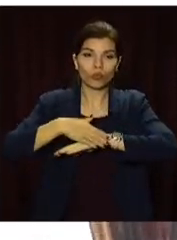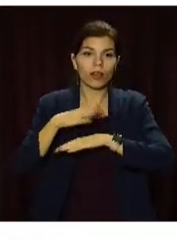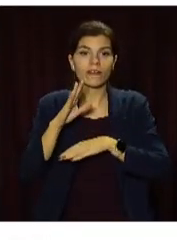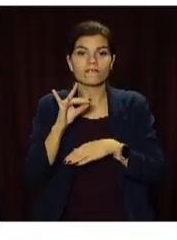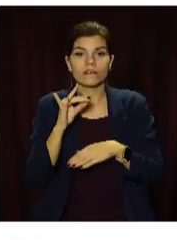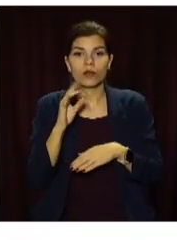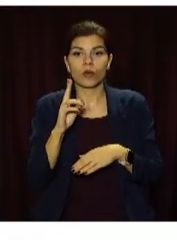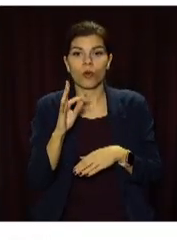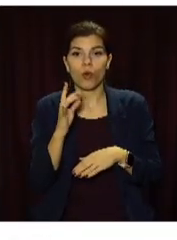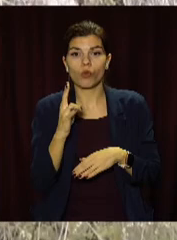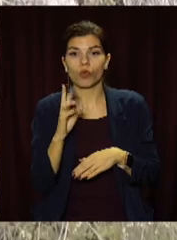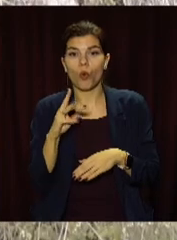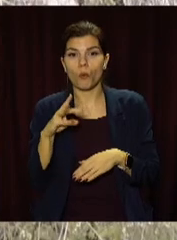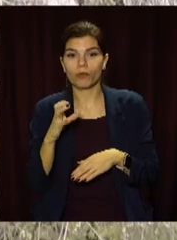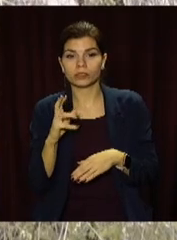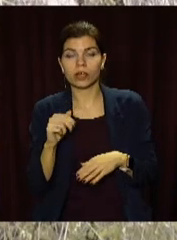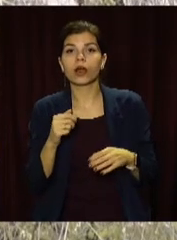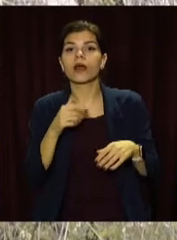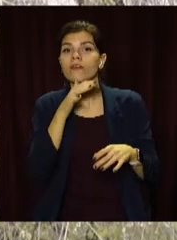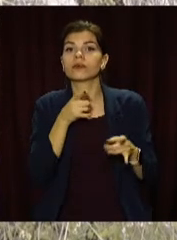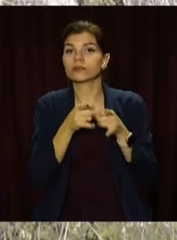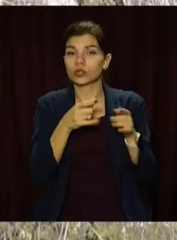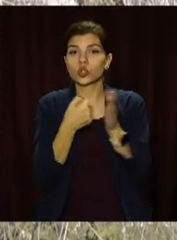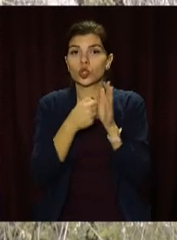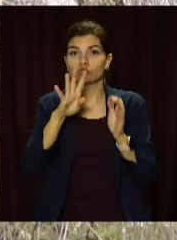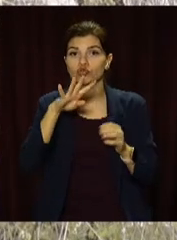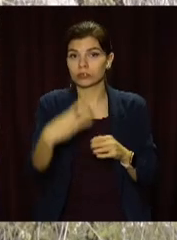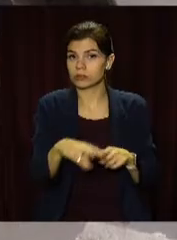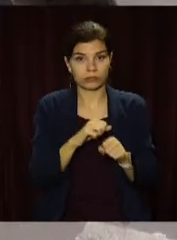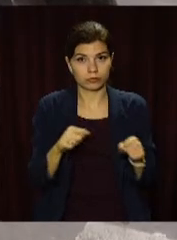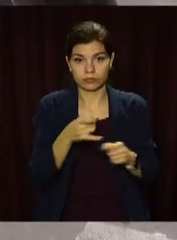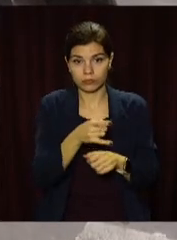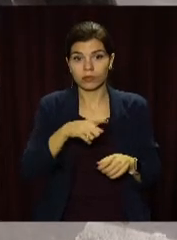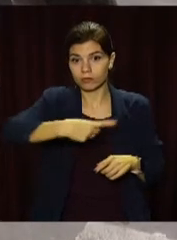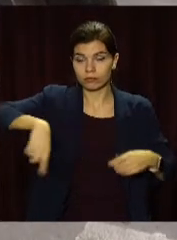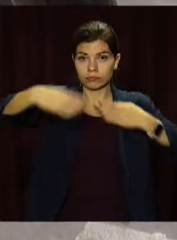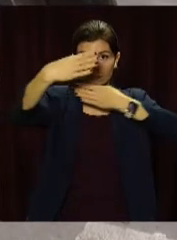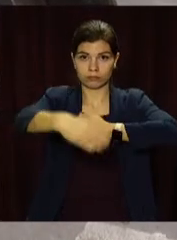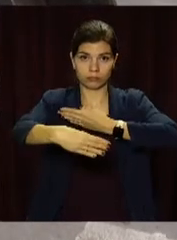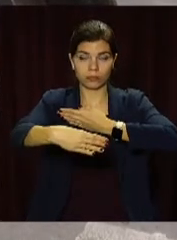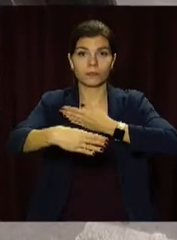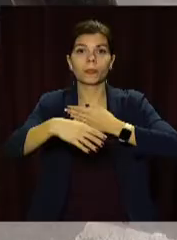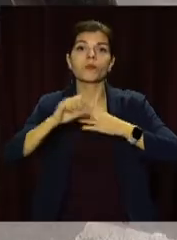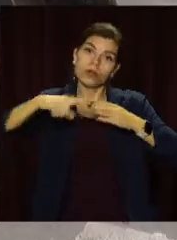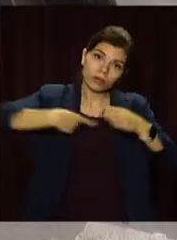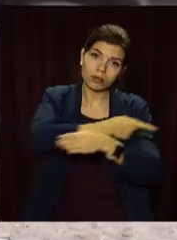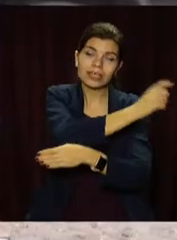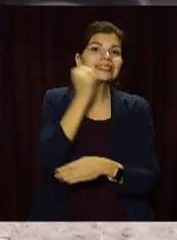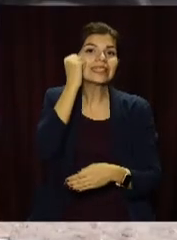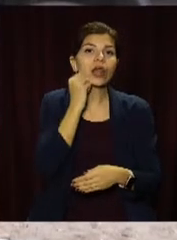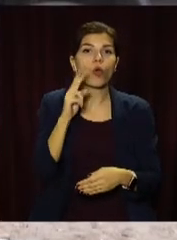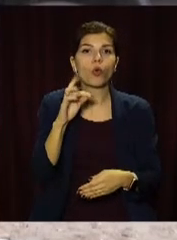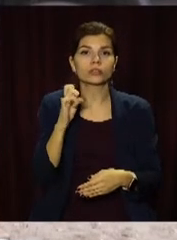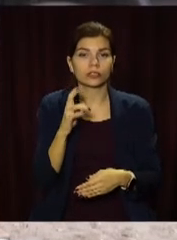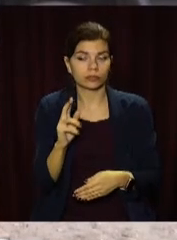6 дерев. Рух на вулиці закритий до 16:30. Оминути перекриту ділянку можна по Старокозацькій та